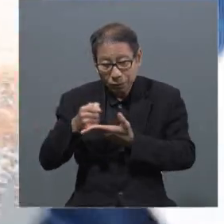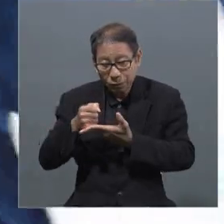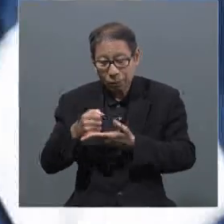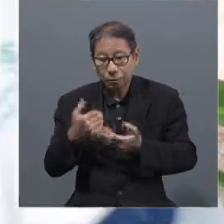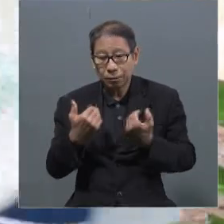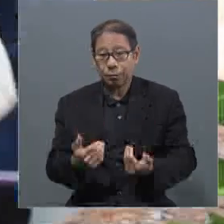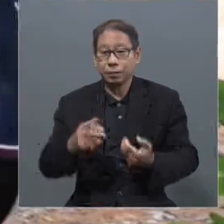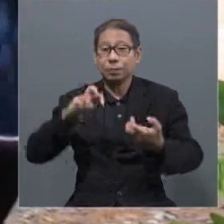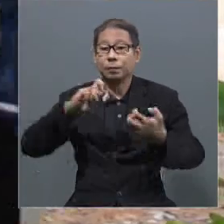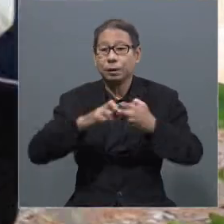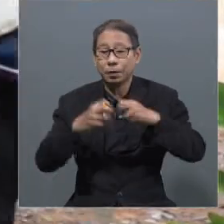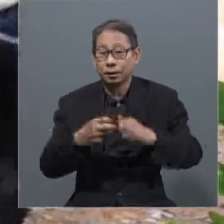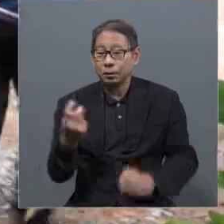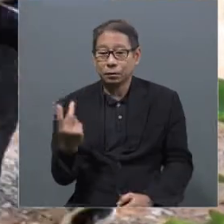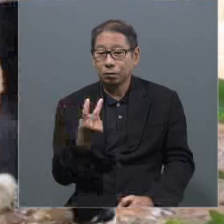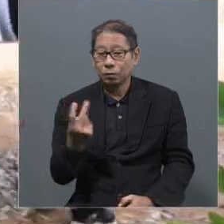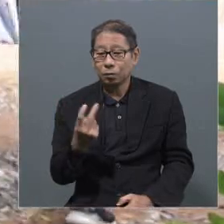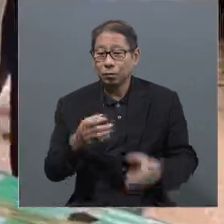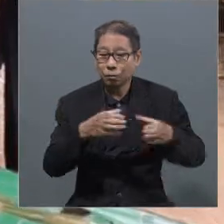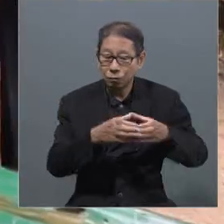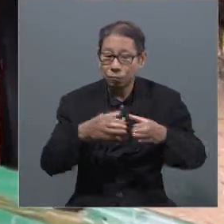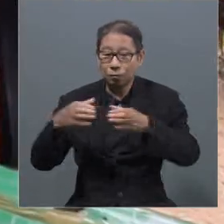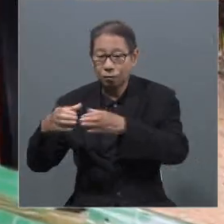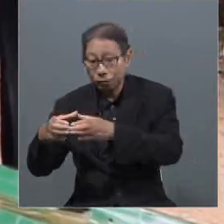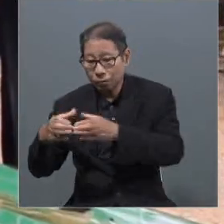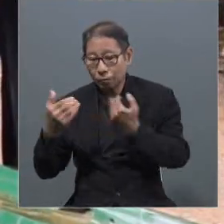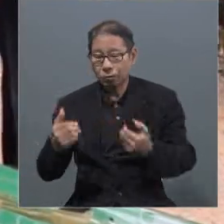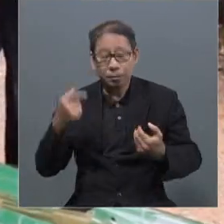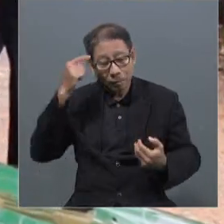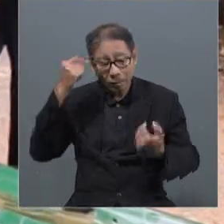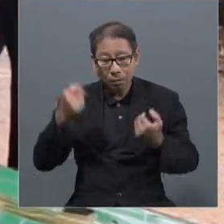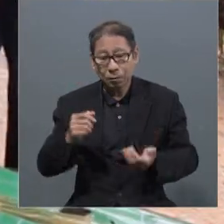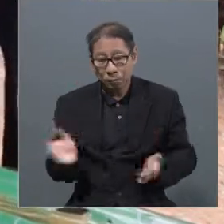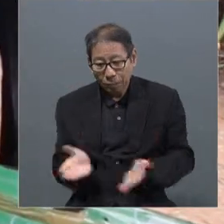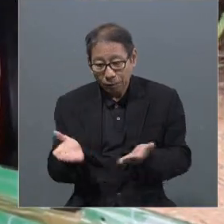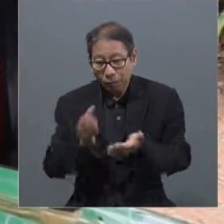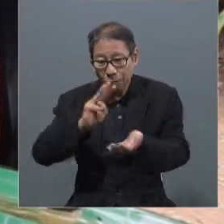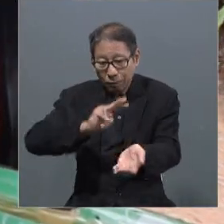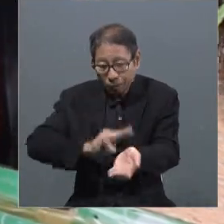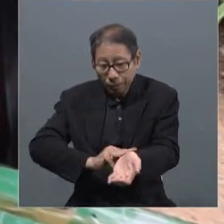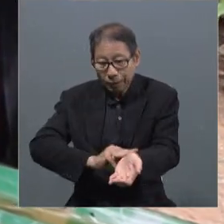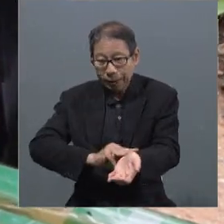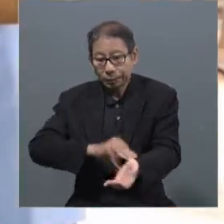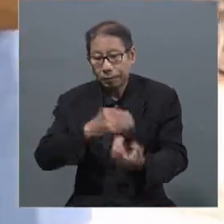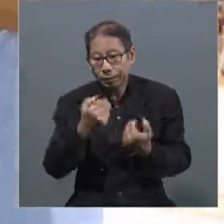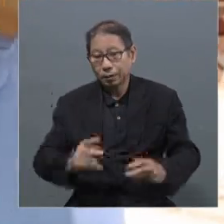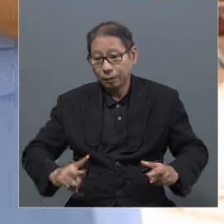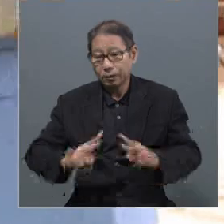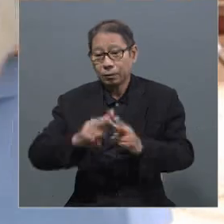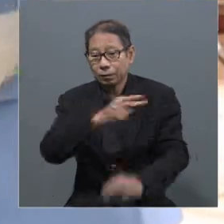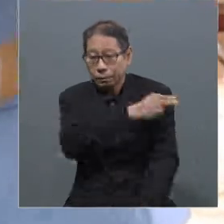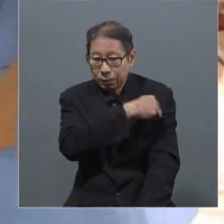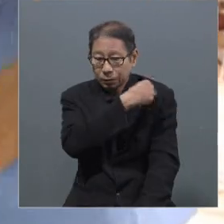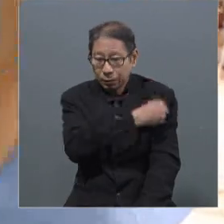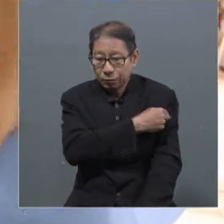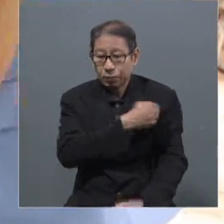อีกปัญหาที่ทั้ง 2ฝั่งเป็นห่วงเหมือนกันก็คือการขาดแคลนบุคลากรทางการแพทย์ครับเพื่อแก้ไขปัญหานี้กระทรวงสาธารณสุขได้ทำ